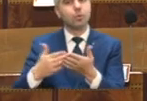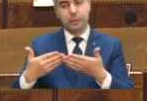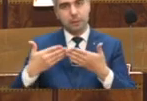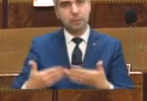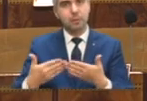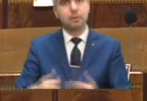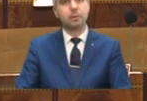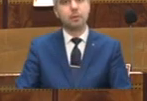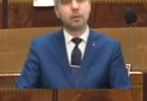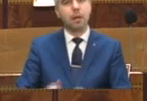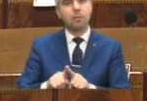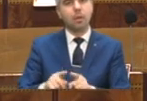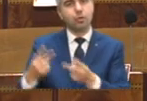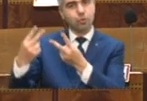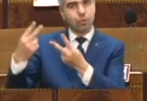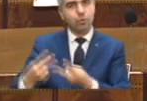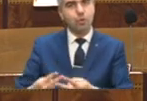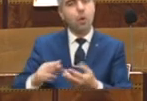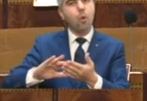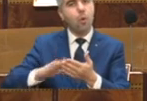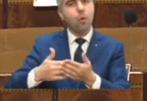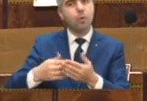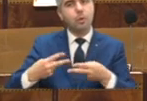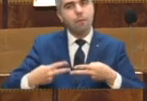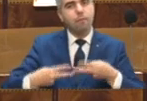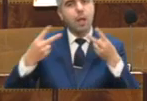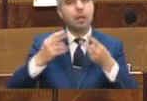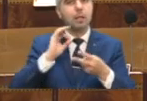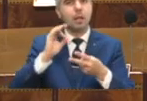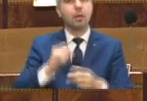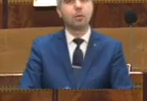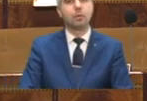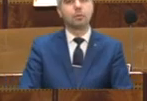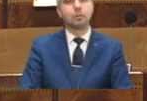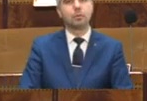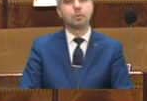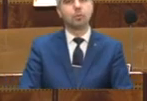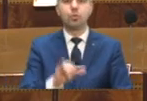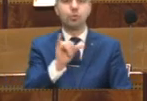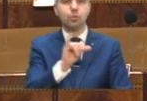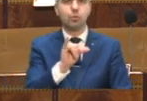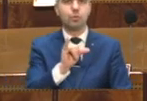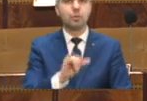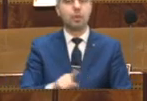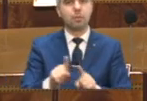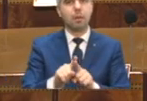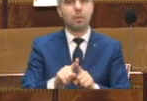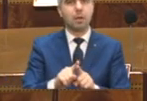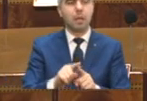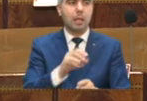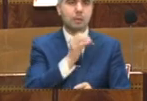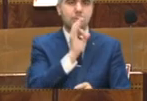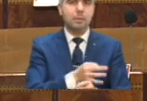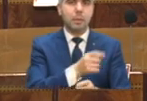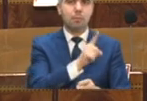فيه أننا غادي نجيو وكل فريق غادي يعبر على ذاك الشيء. دابا ما العلاقة بين هذا الشيء اللي كيقولوا